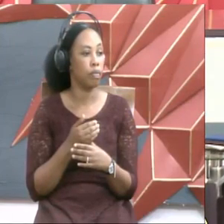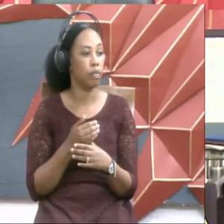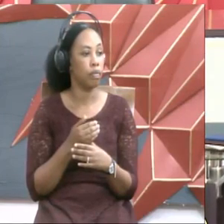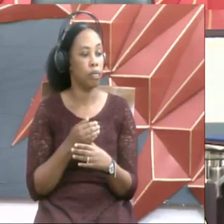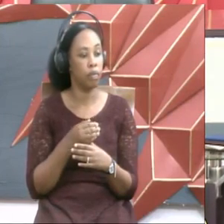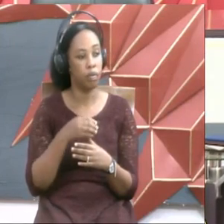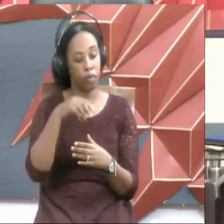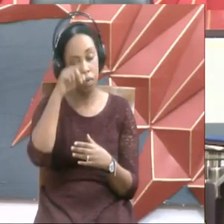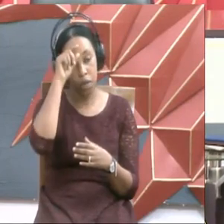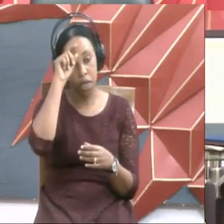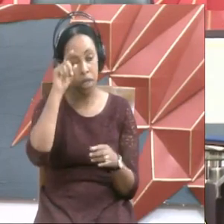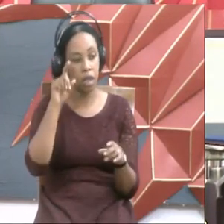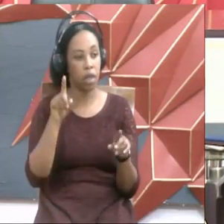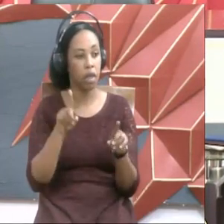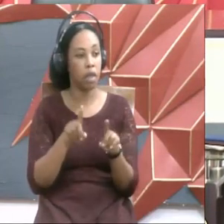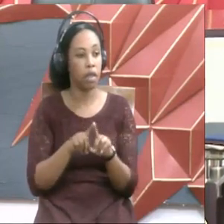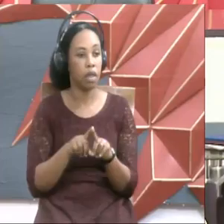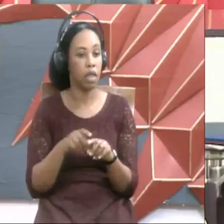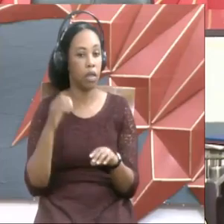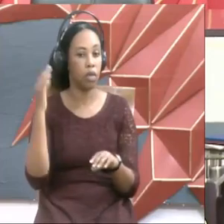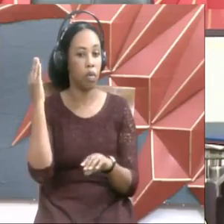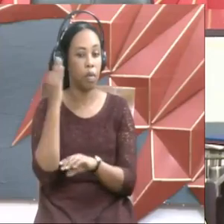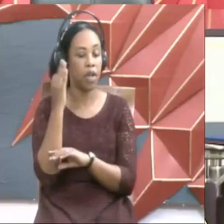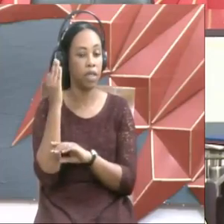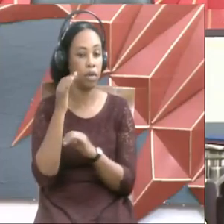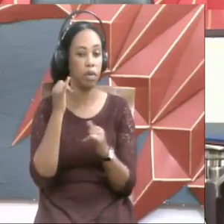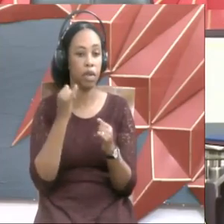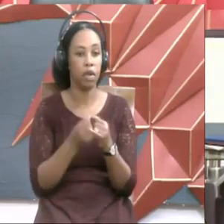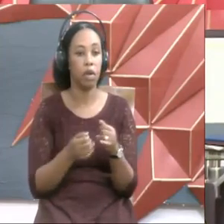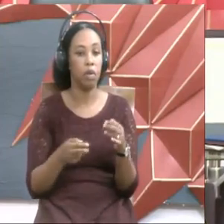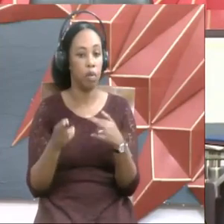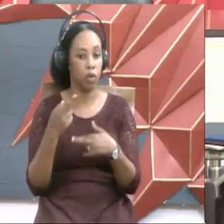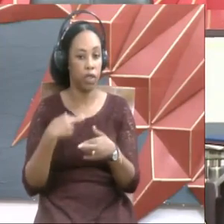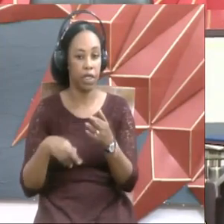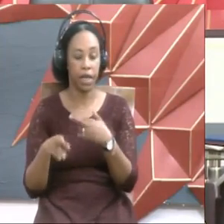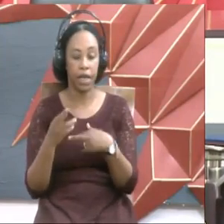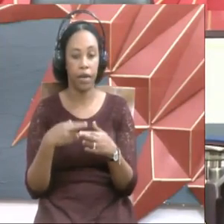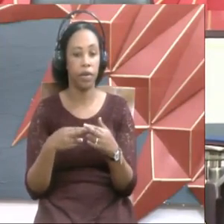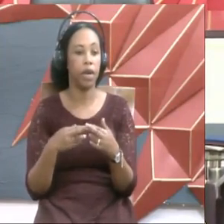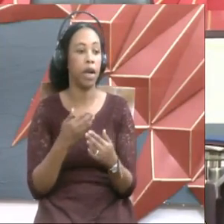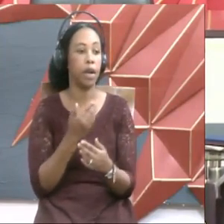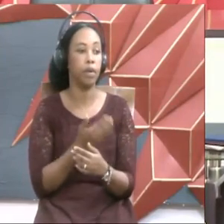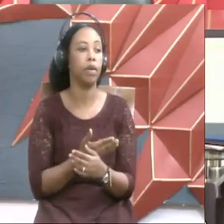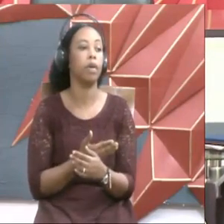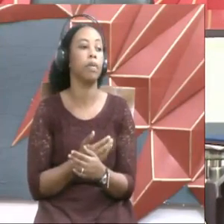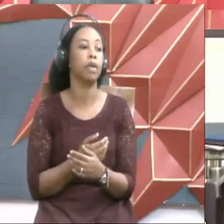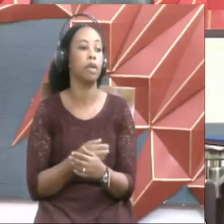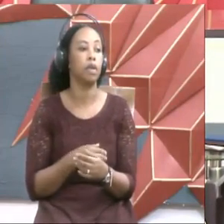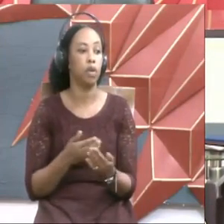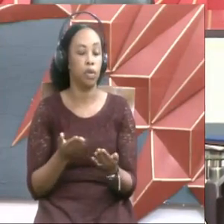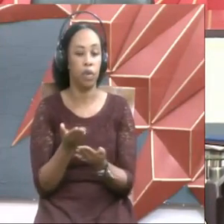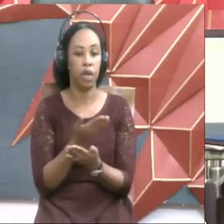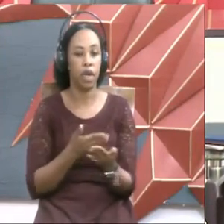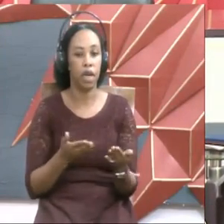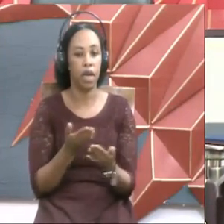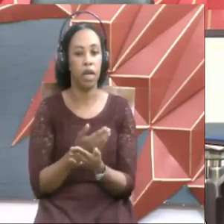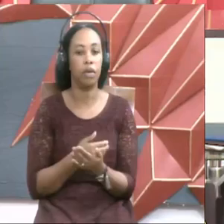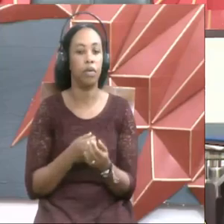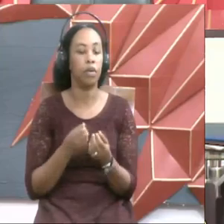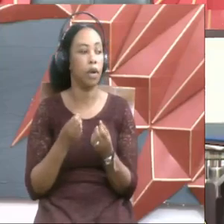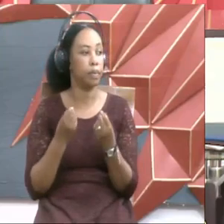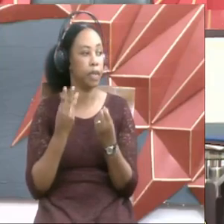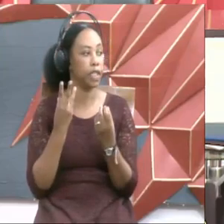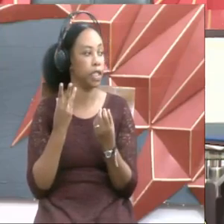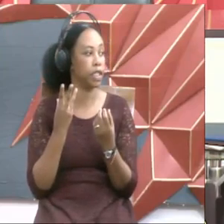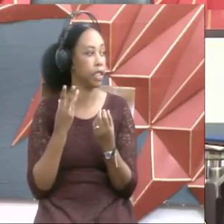Jérôme, Muzaza mukisanzu parce que toi et le frère Jérôme Amina, vous reviendrez vous vous sentirez libre, libre